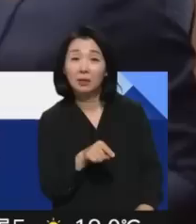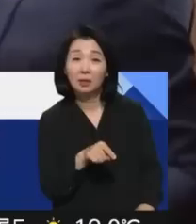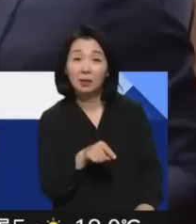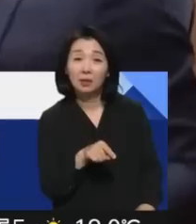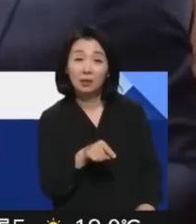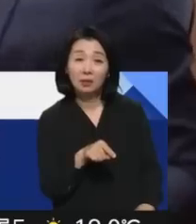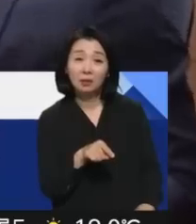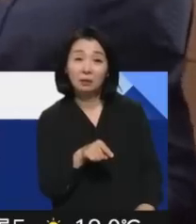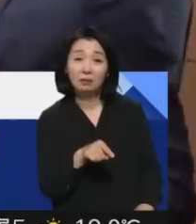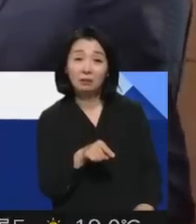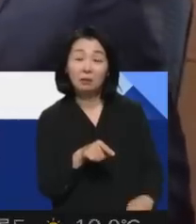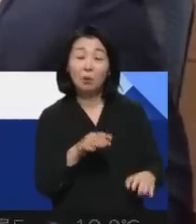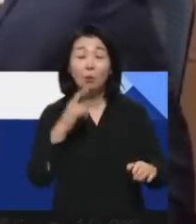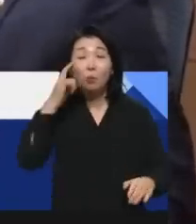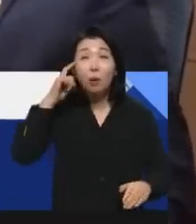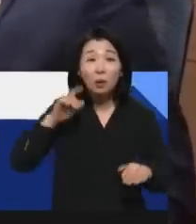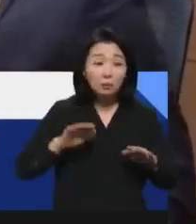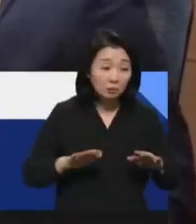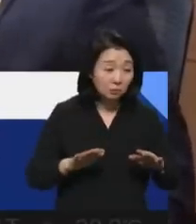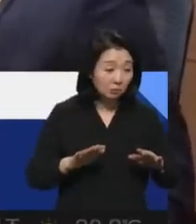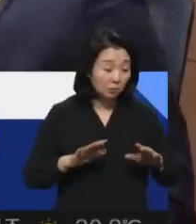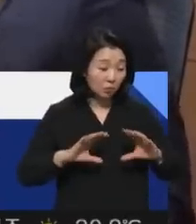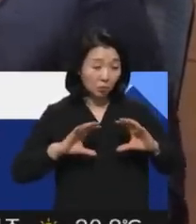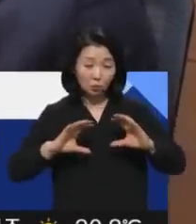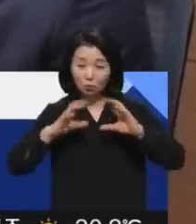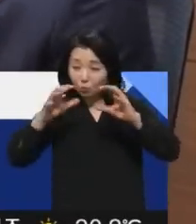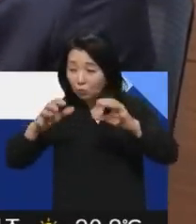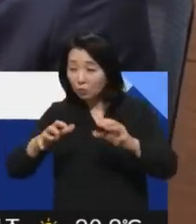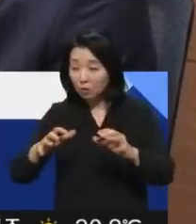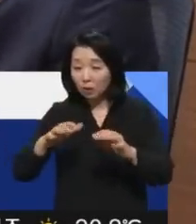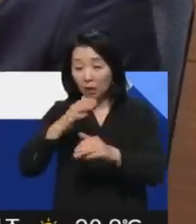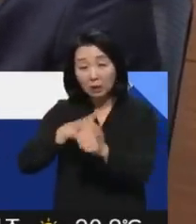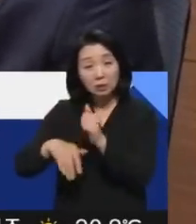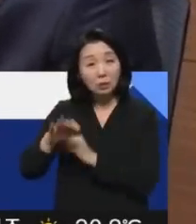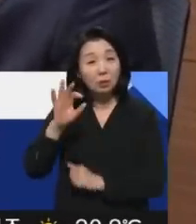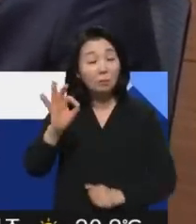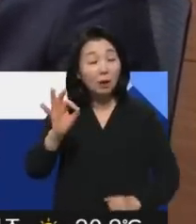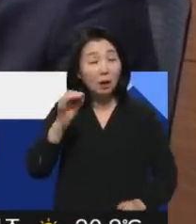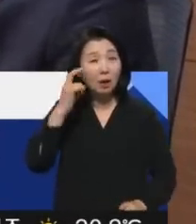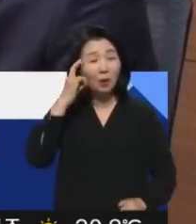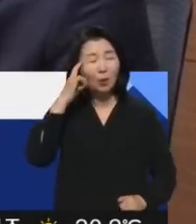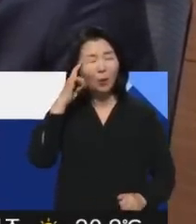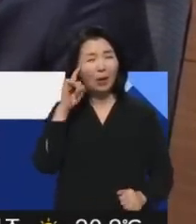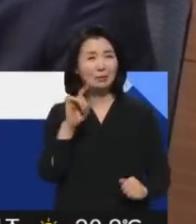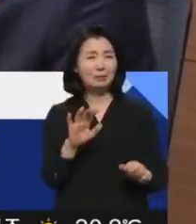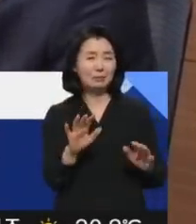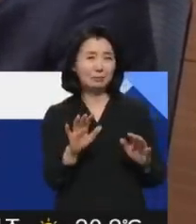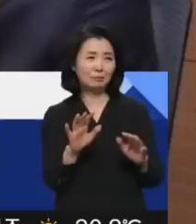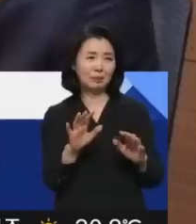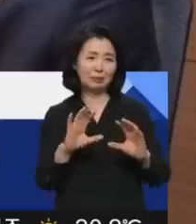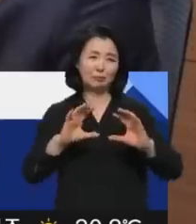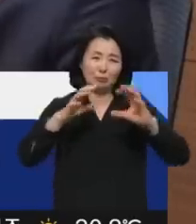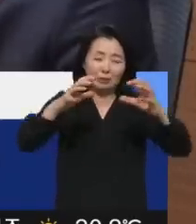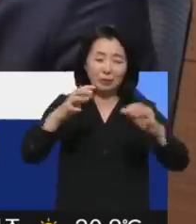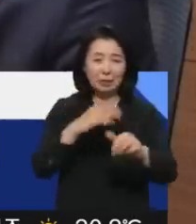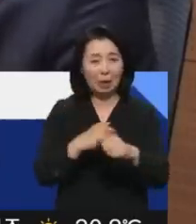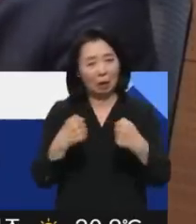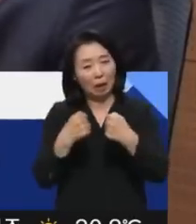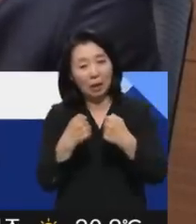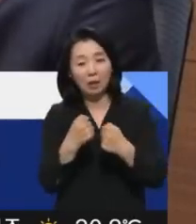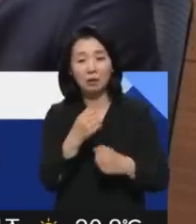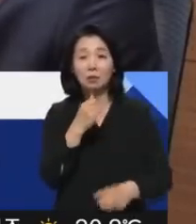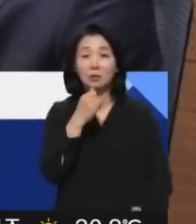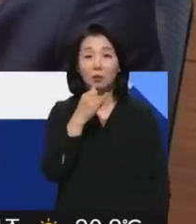현재 지금 엄혹한 국제 정세, 지금 다시 약간 신냉전 비슷한 이 상황에서 자유